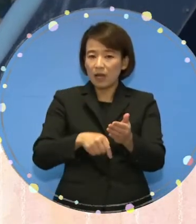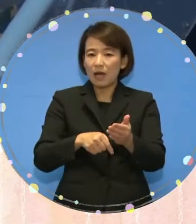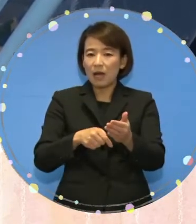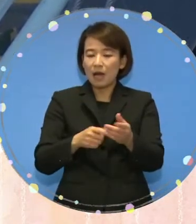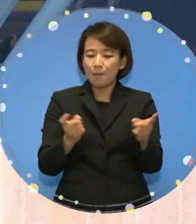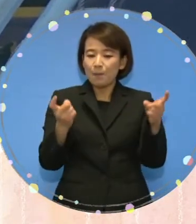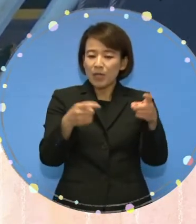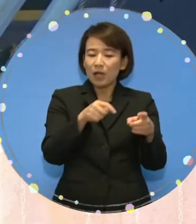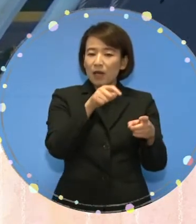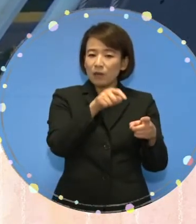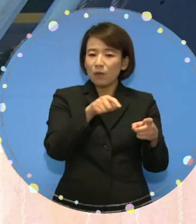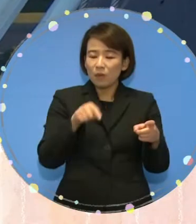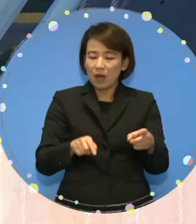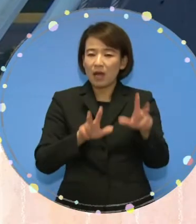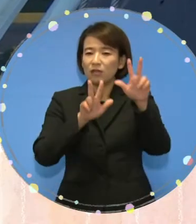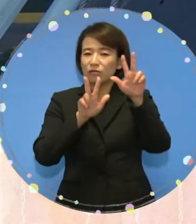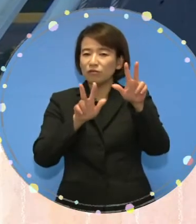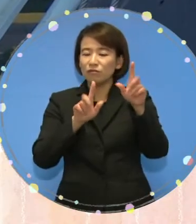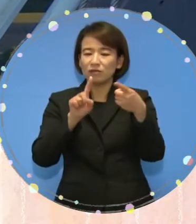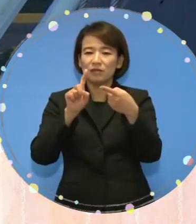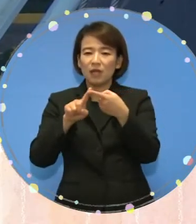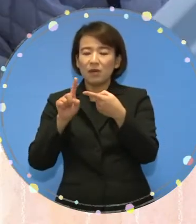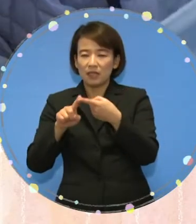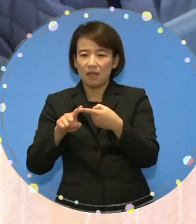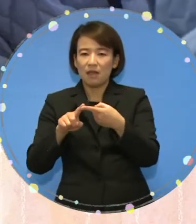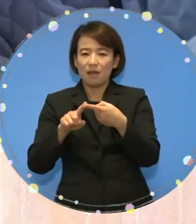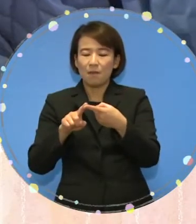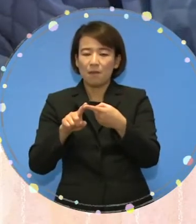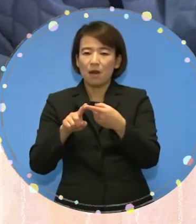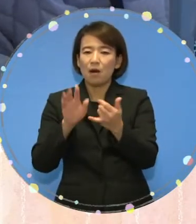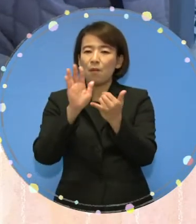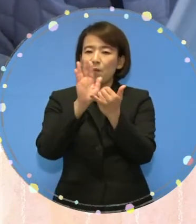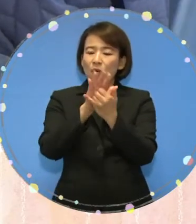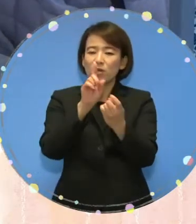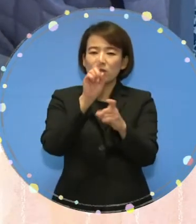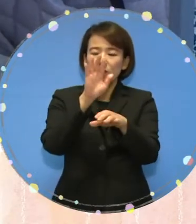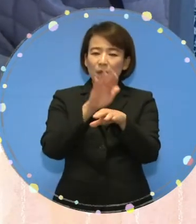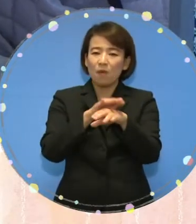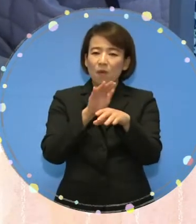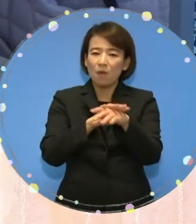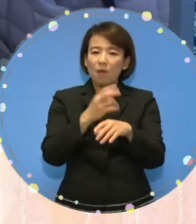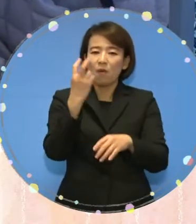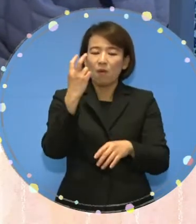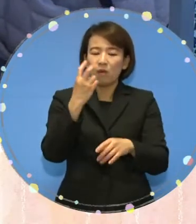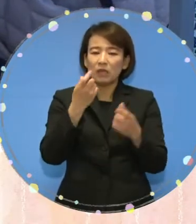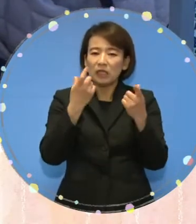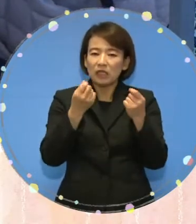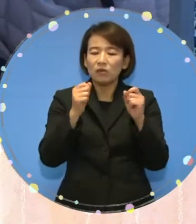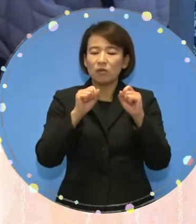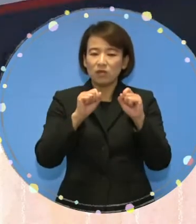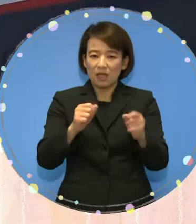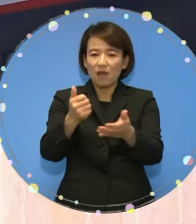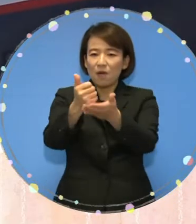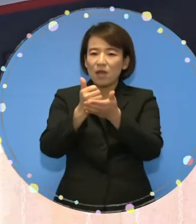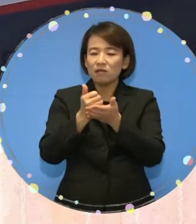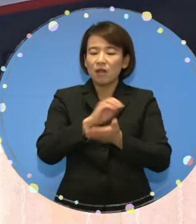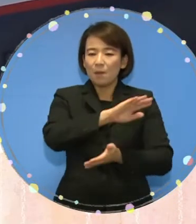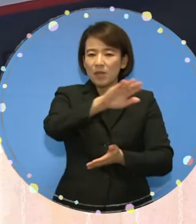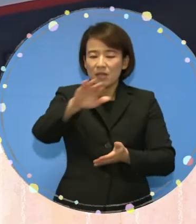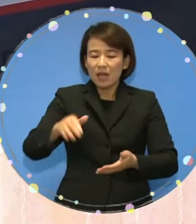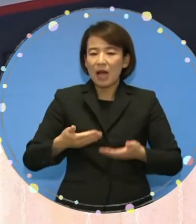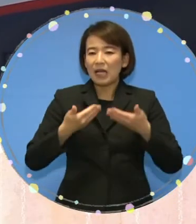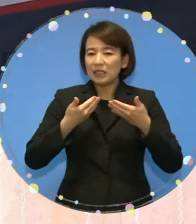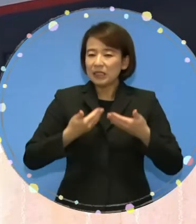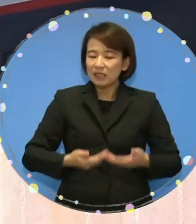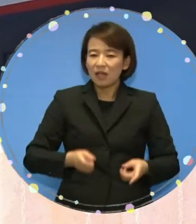地では各種ガイドラインに沿った感染予防対策が徹底され乗客の皆さんは安全安心